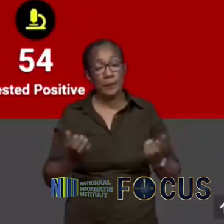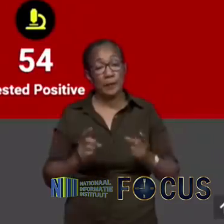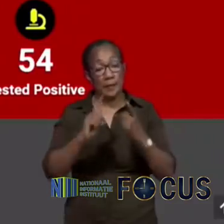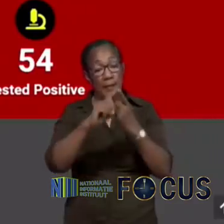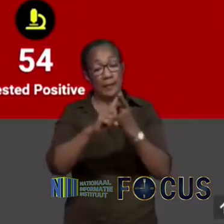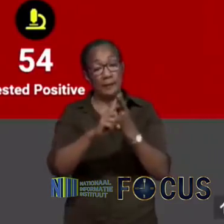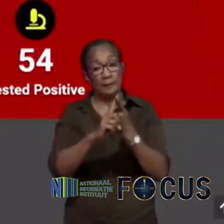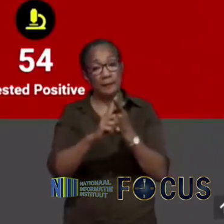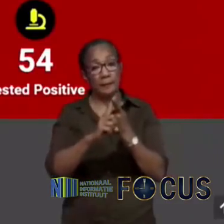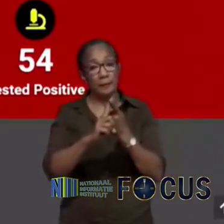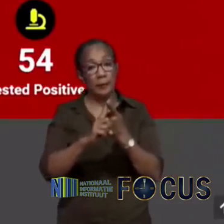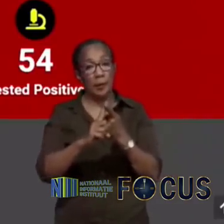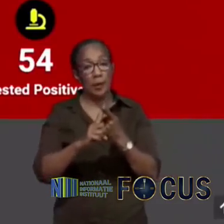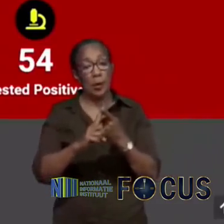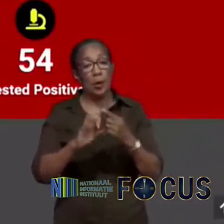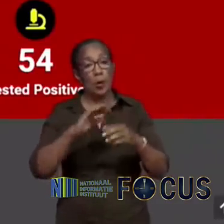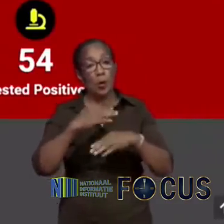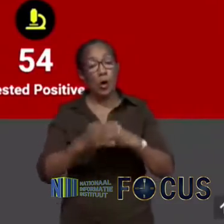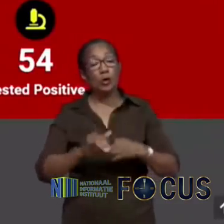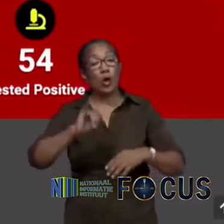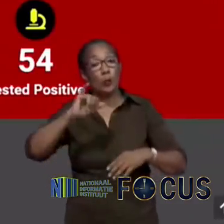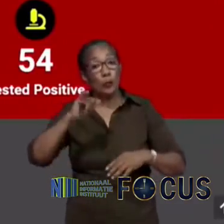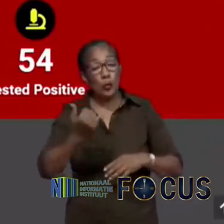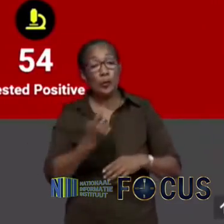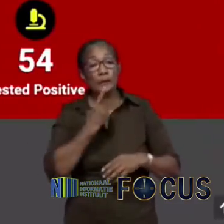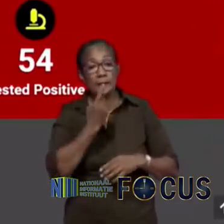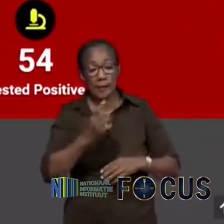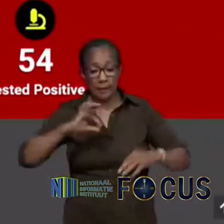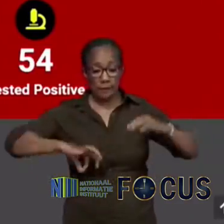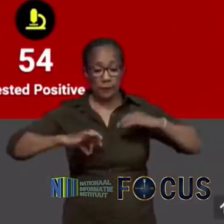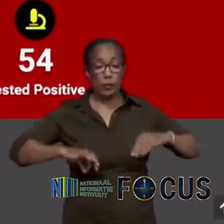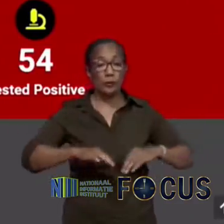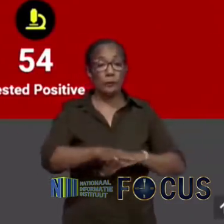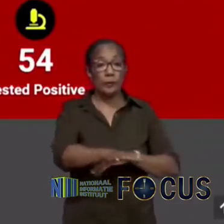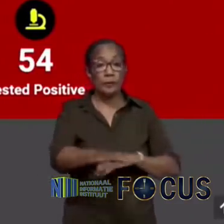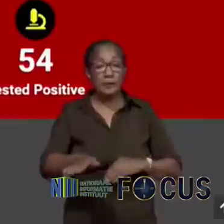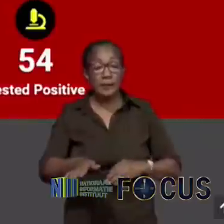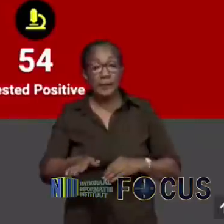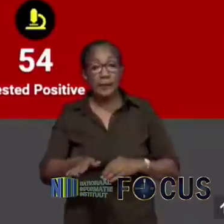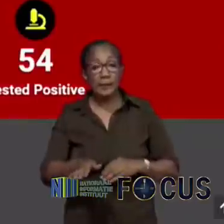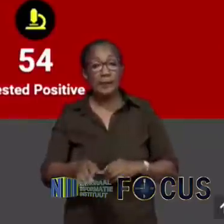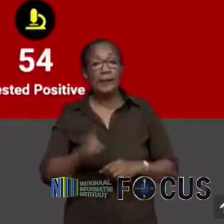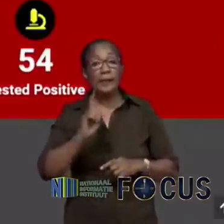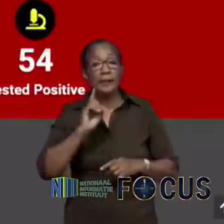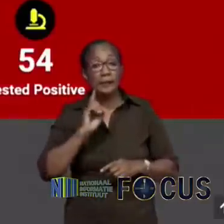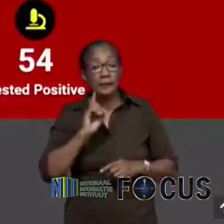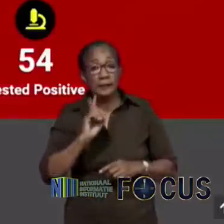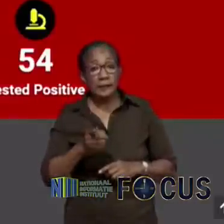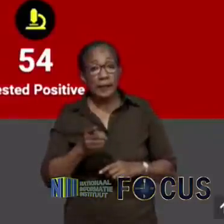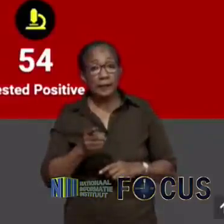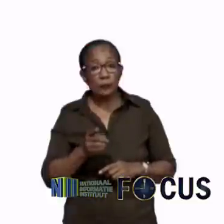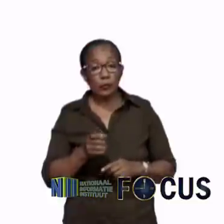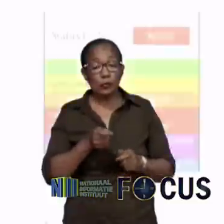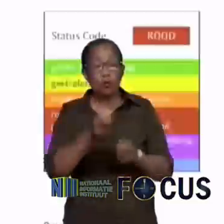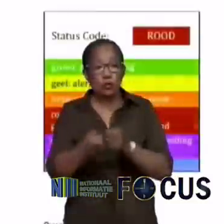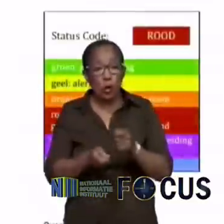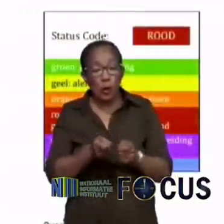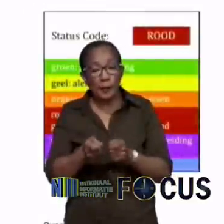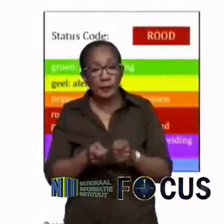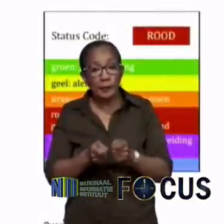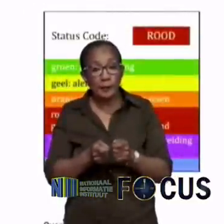Ten eerste wordt wederom benadrukt vanuit het ministerie van HIT dat er gezorgd moet worden